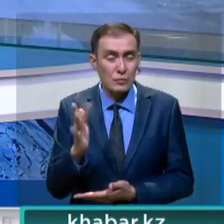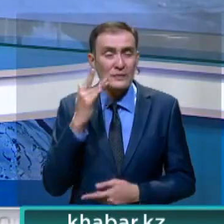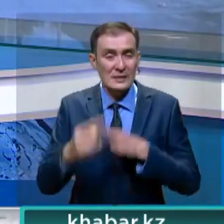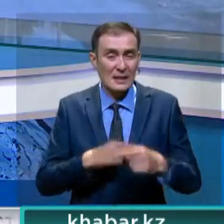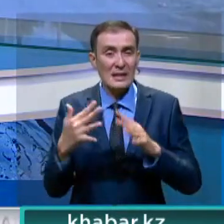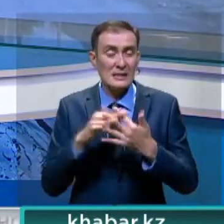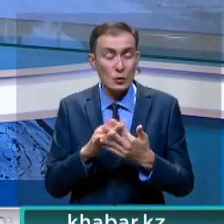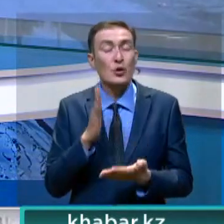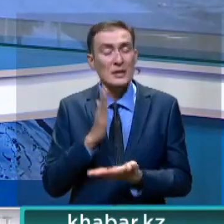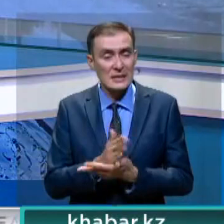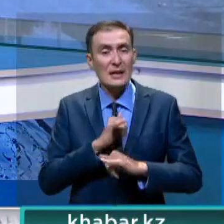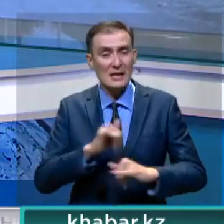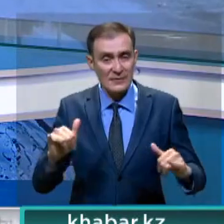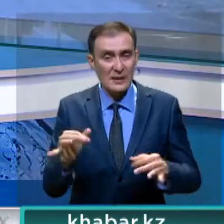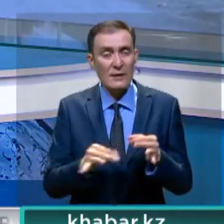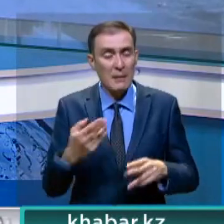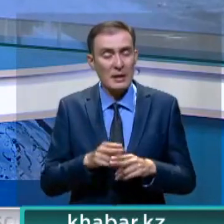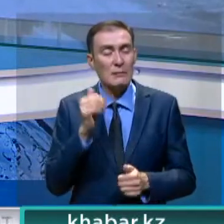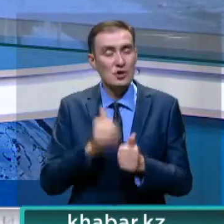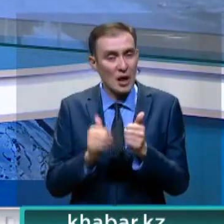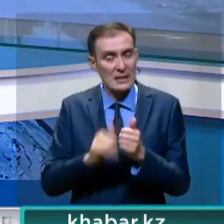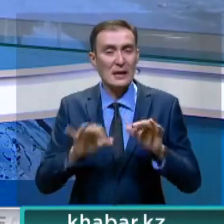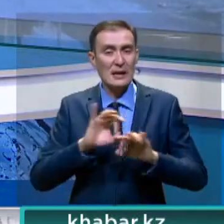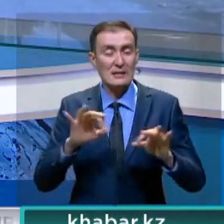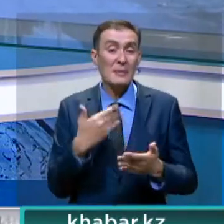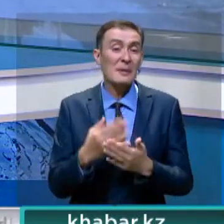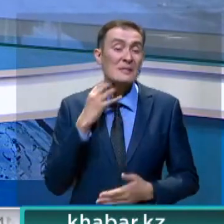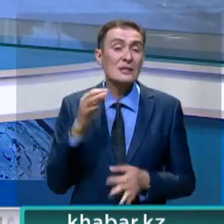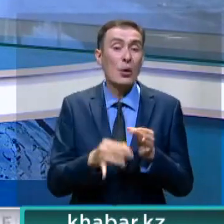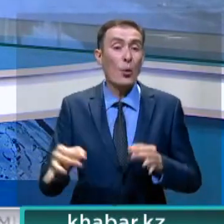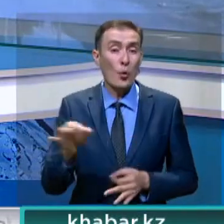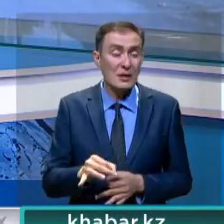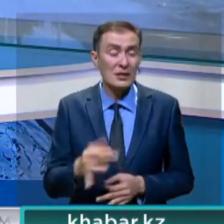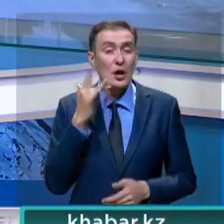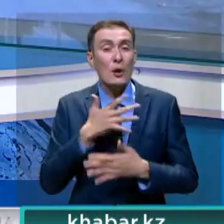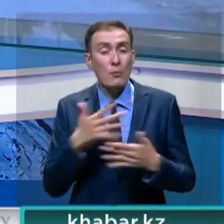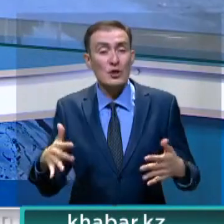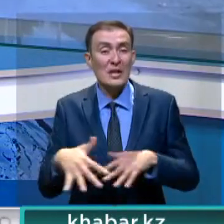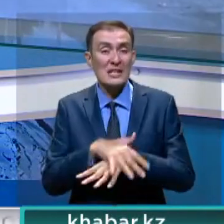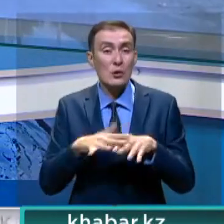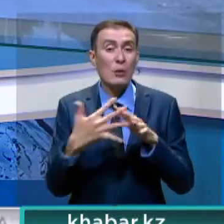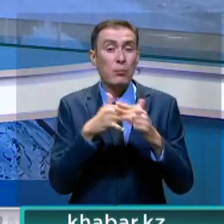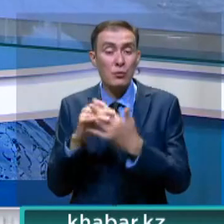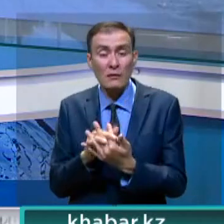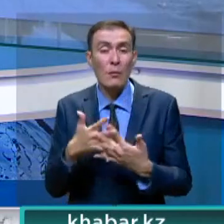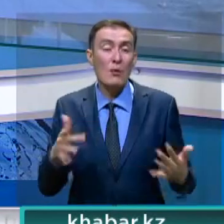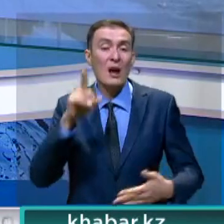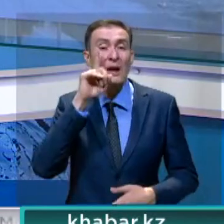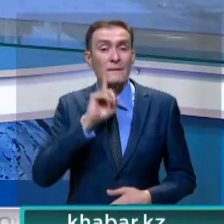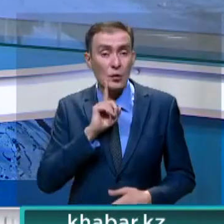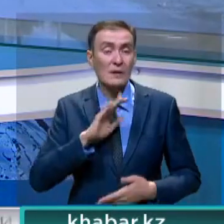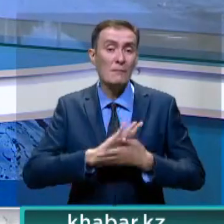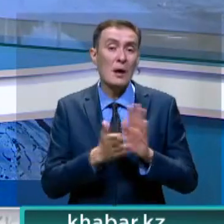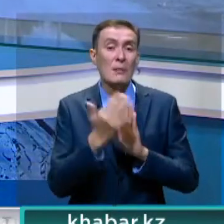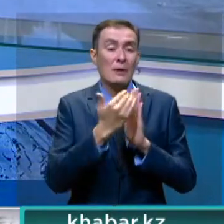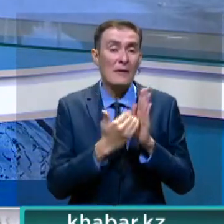и развитие регионов, и об этом мы часто рассказываем в своих эфирах. К примеру, в Кызылординской области все больше населенных пунктов становится комфортнее в